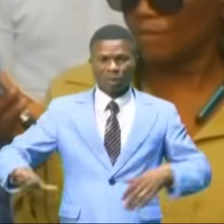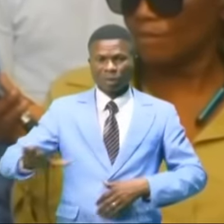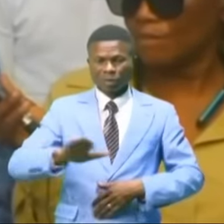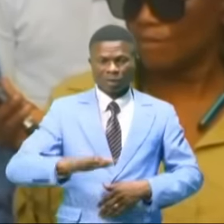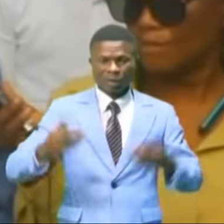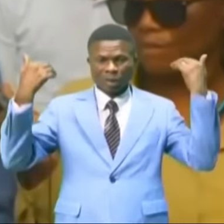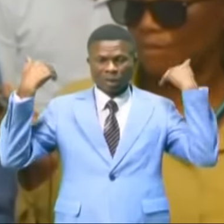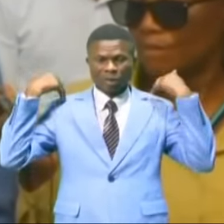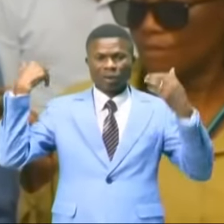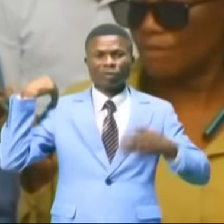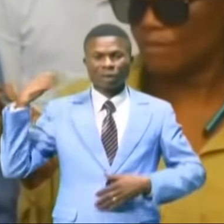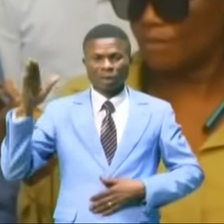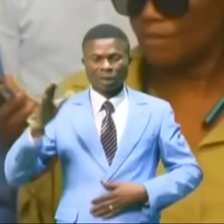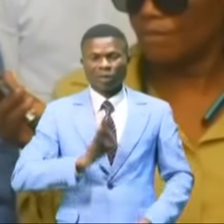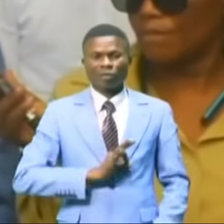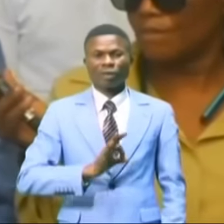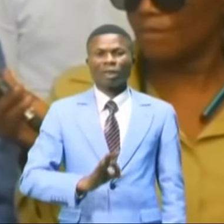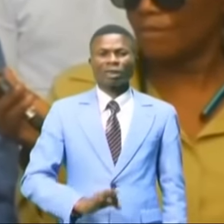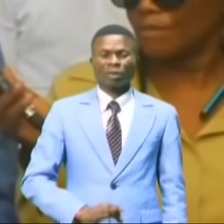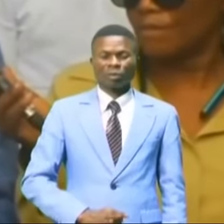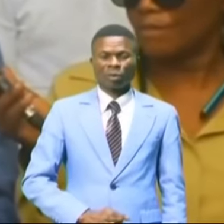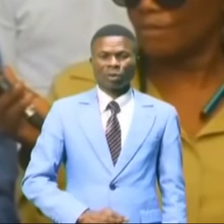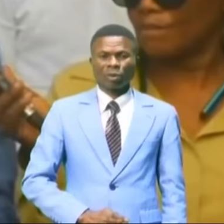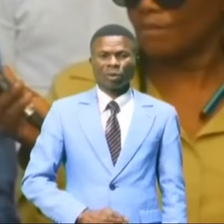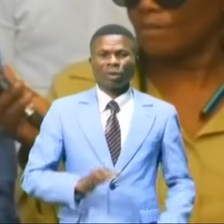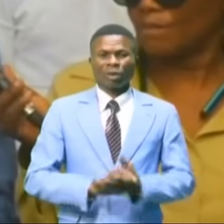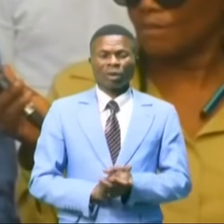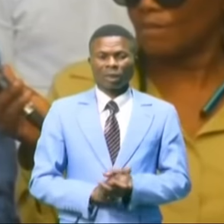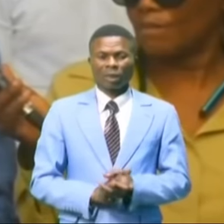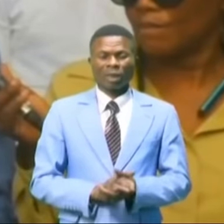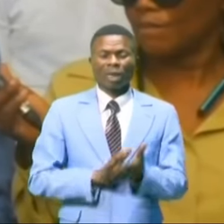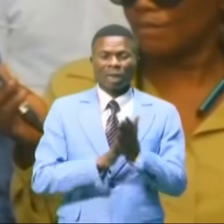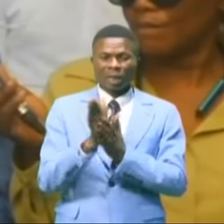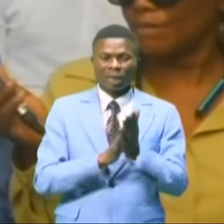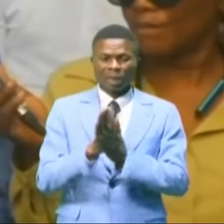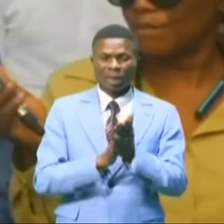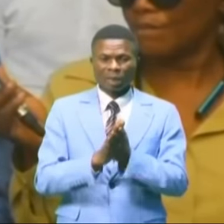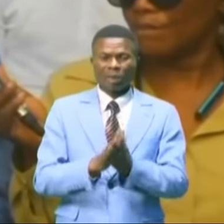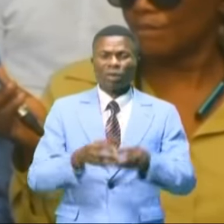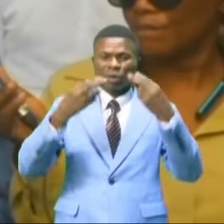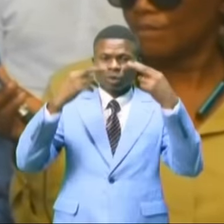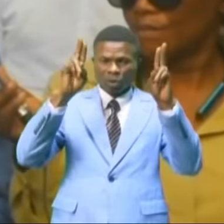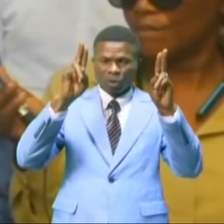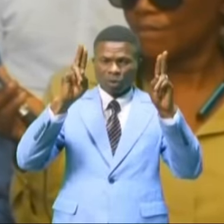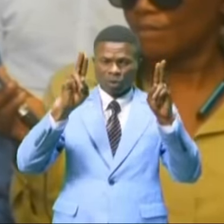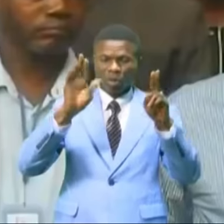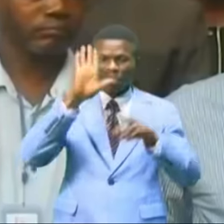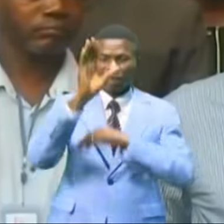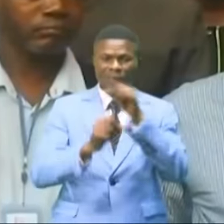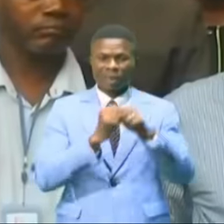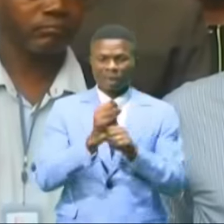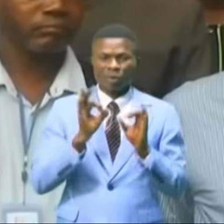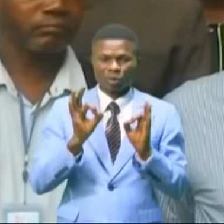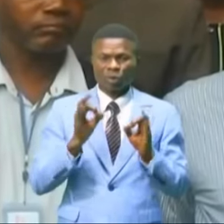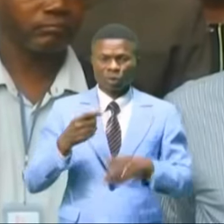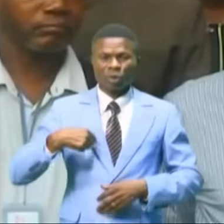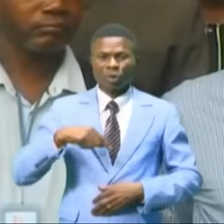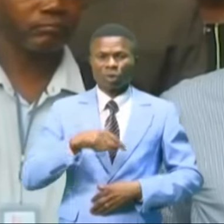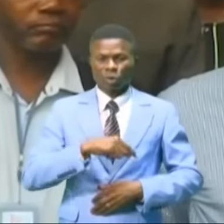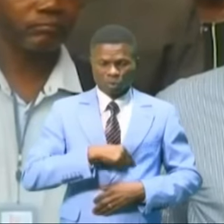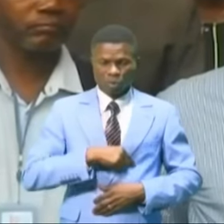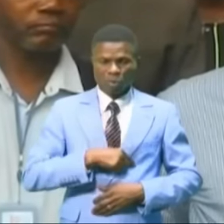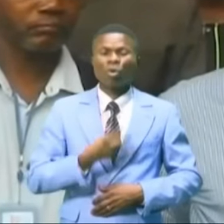chef de l'État, Félix-Antoine Tshisekedi Tshilombo, aspire à marquer le succès de son nouveau quinquennat, nous unissons nos